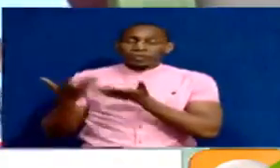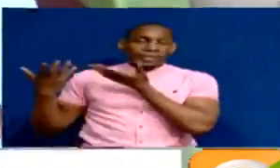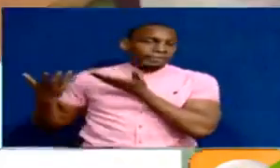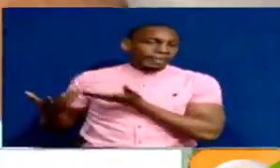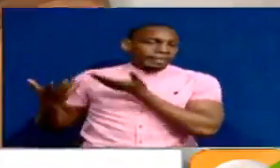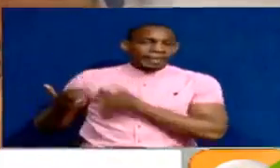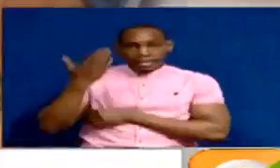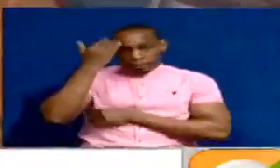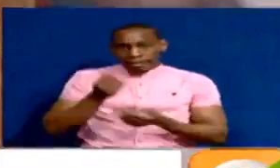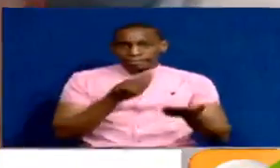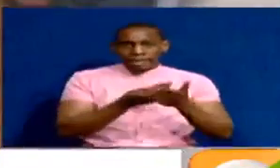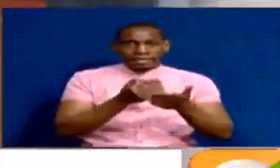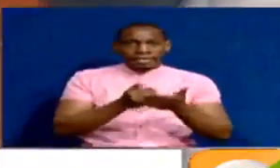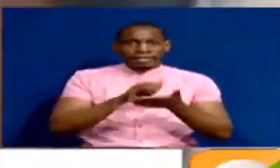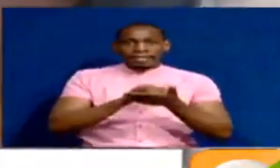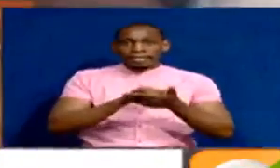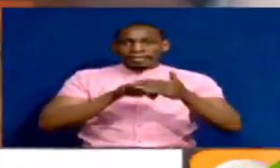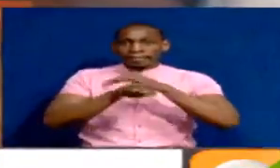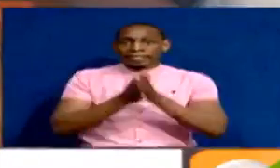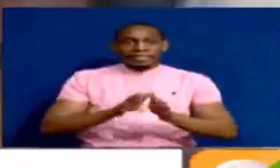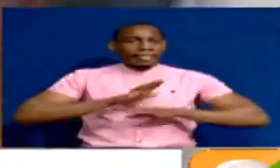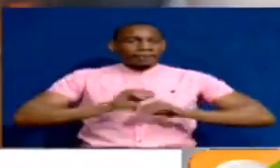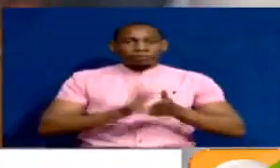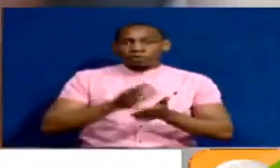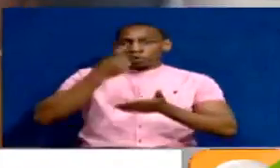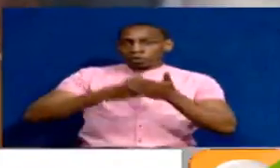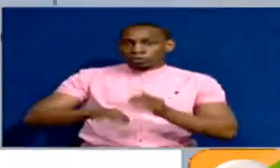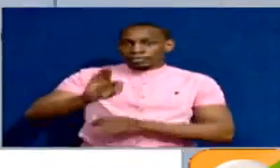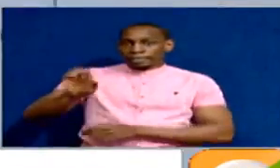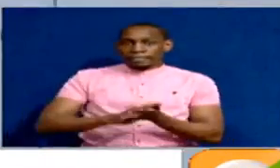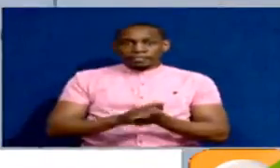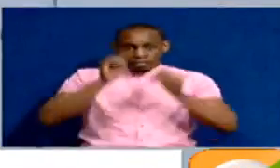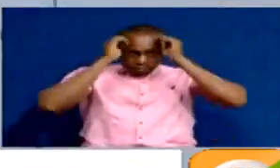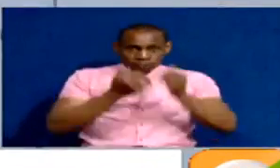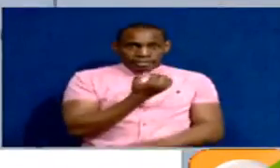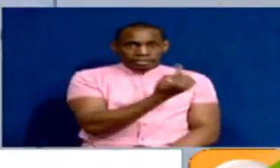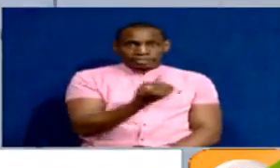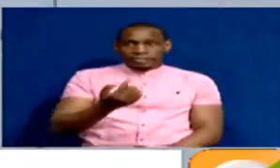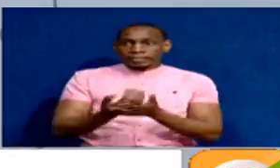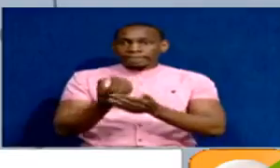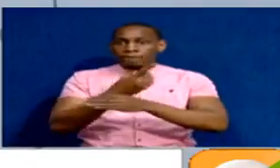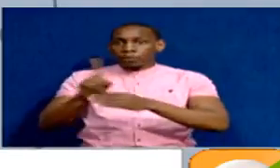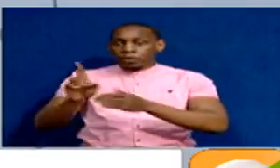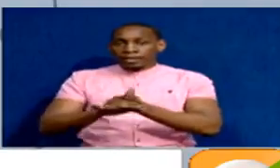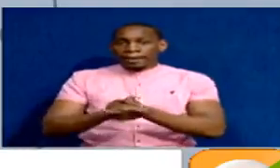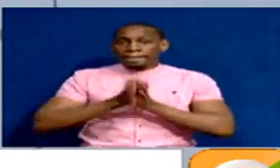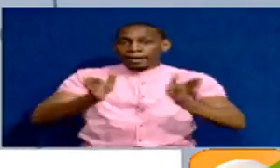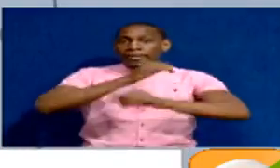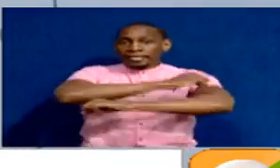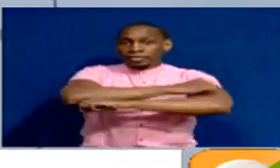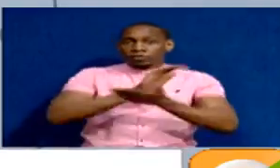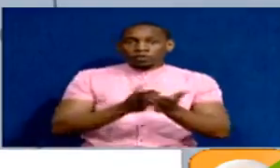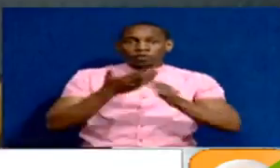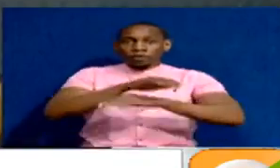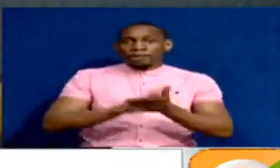imemlemea, kwani fedha alizopata ni haba. Gharama ya karo kwa kila mwanafunzi wa kidato cha kwanza katika shule za umma